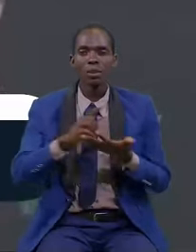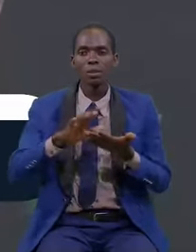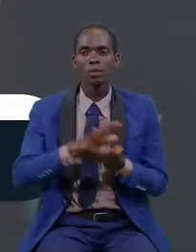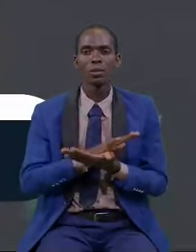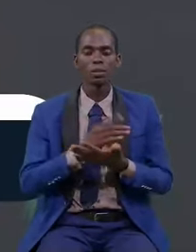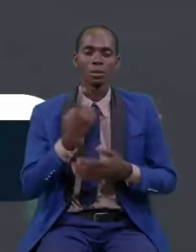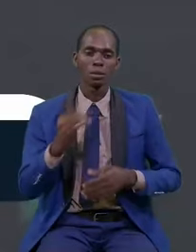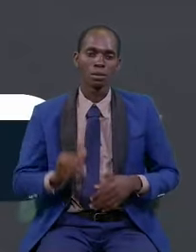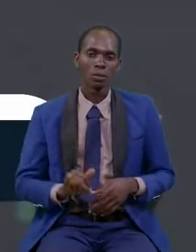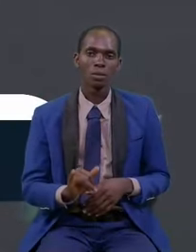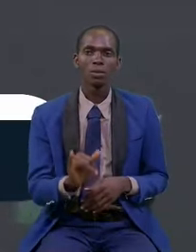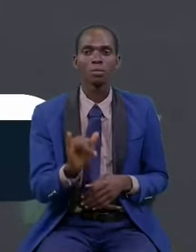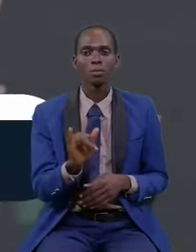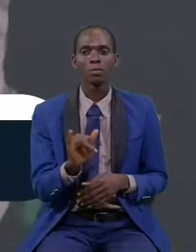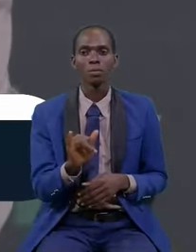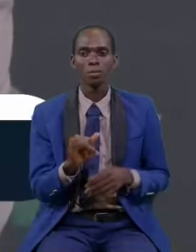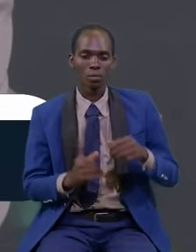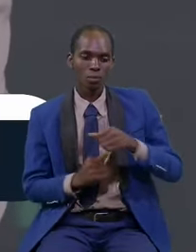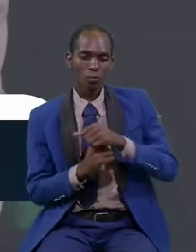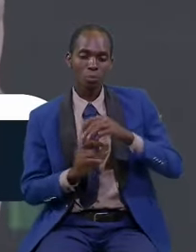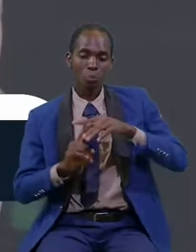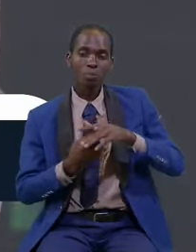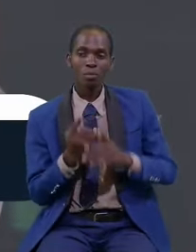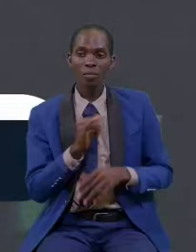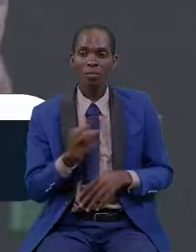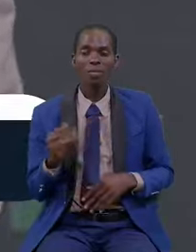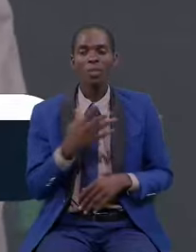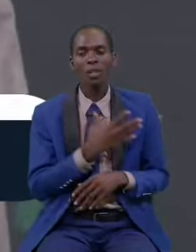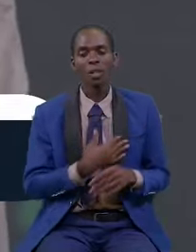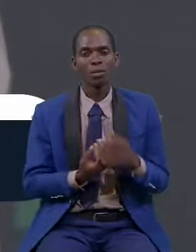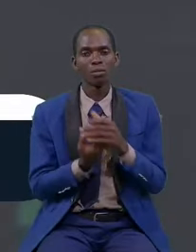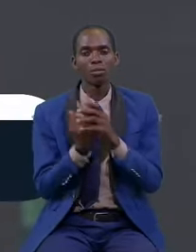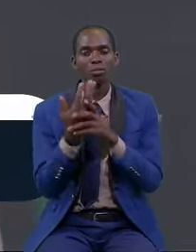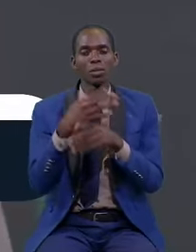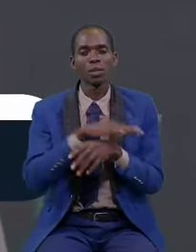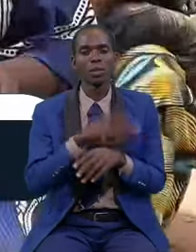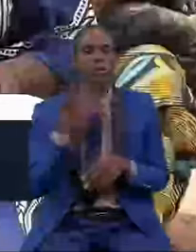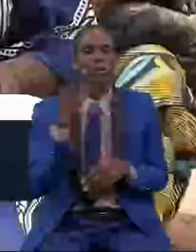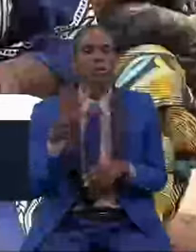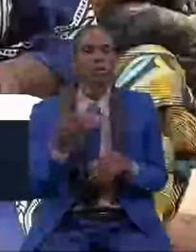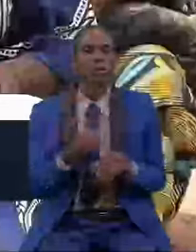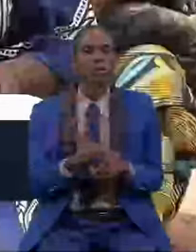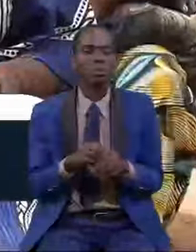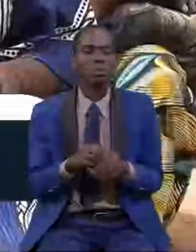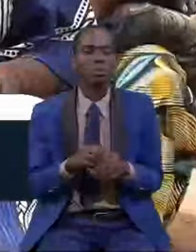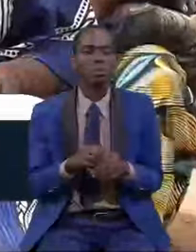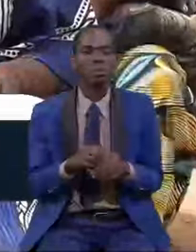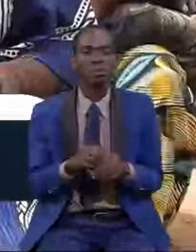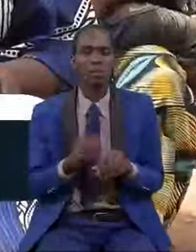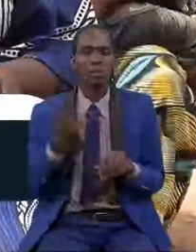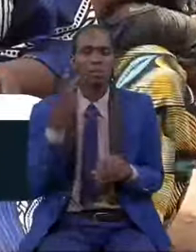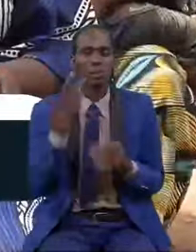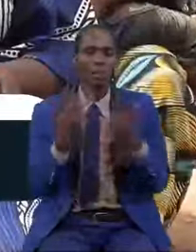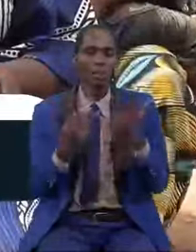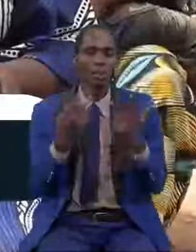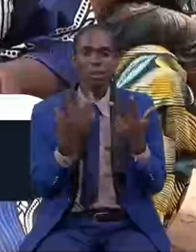la fondation et la fontaine divine éternelle. Nous allons voir trois points dans le